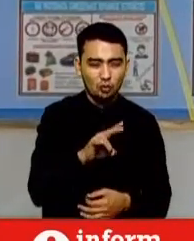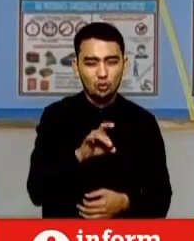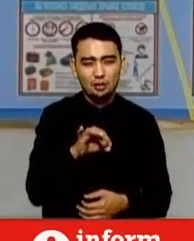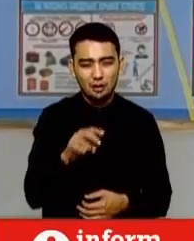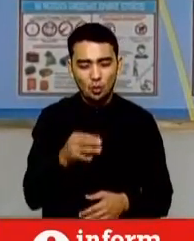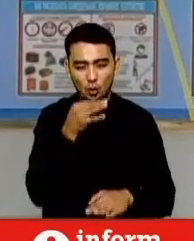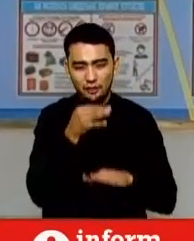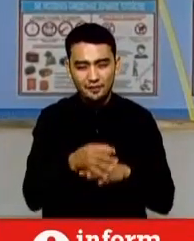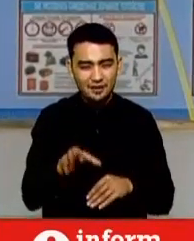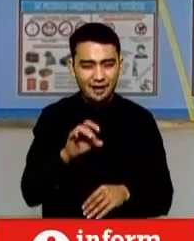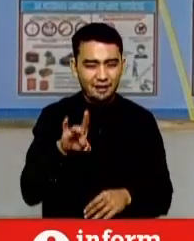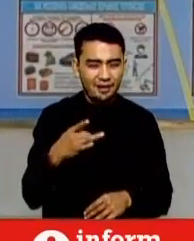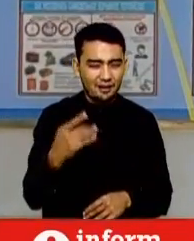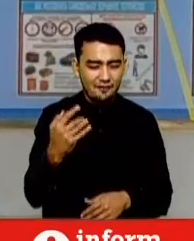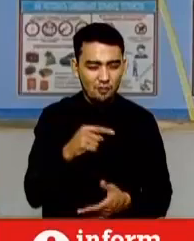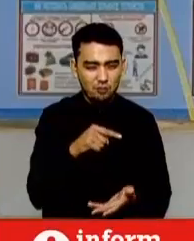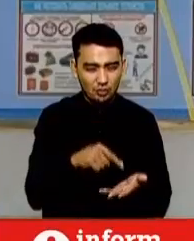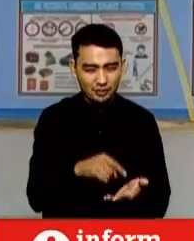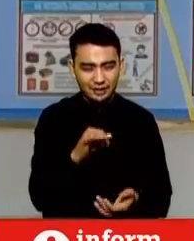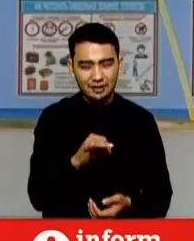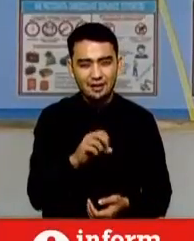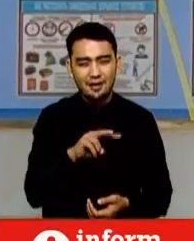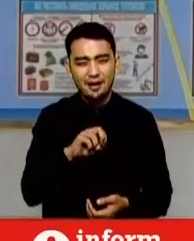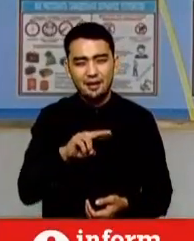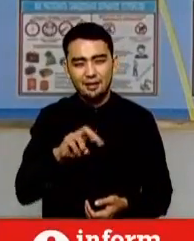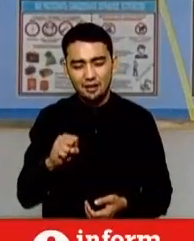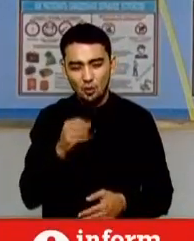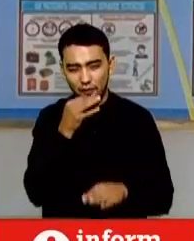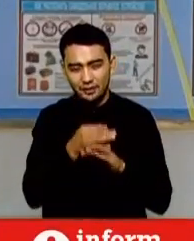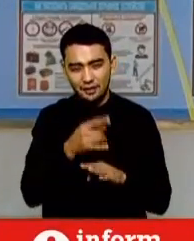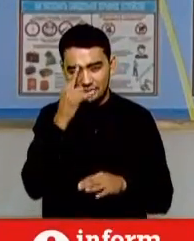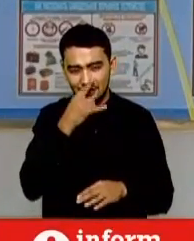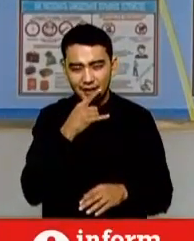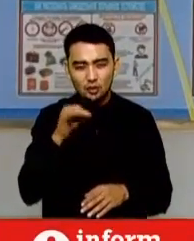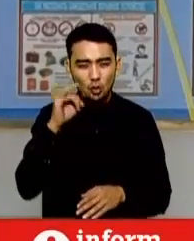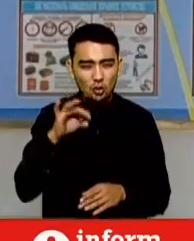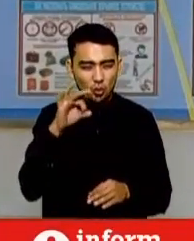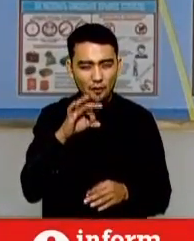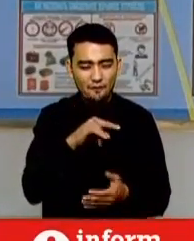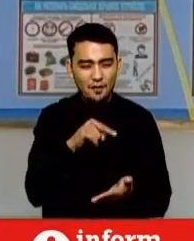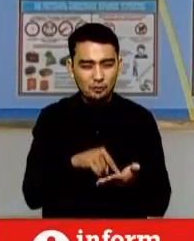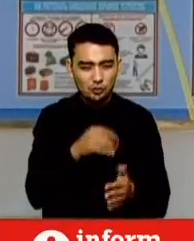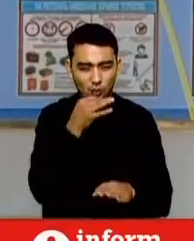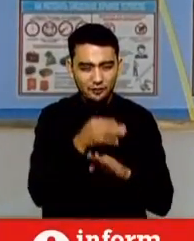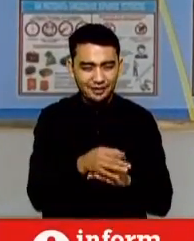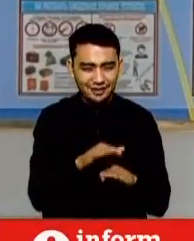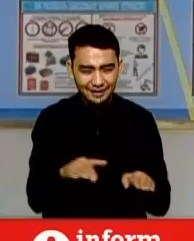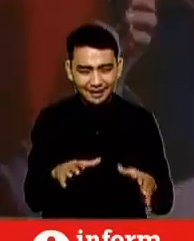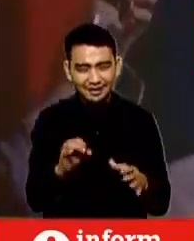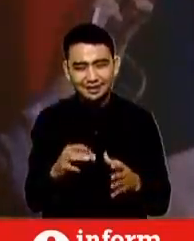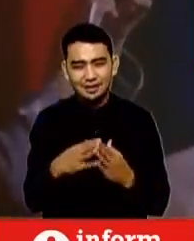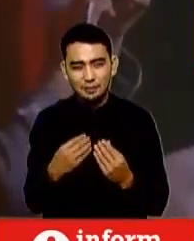отвечает на все религиозные вопросы. Ляйла Султангазова в основе своей отвечает на вопросы дети и